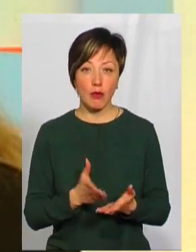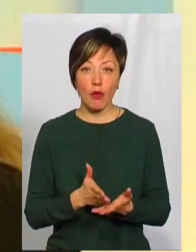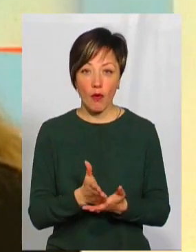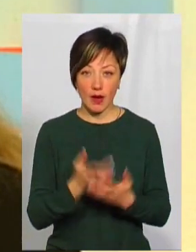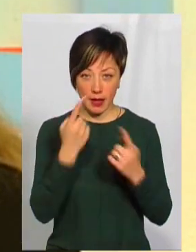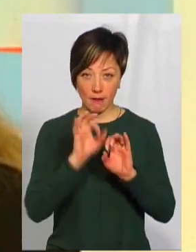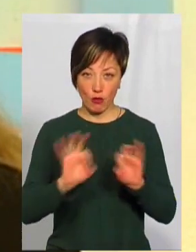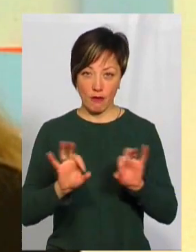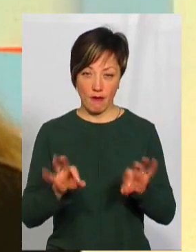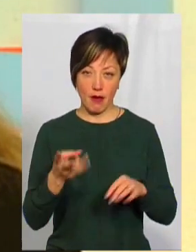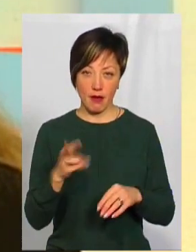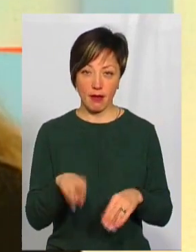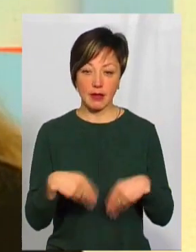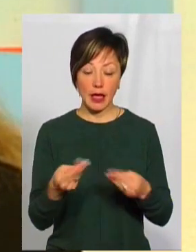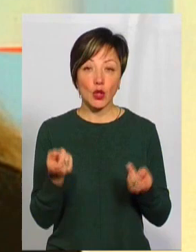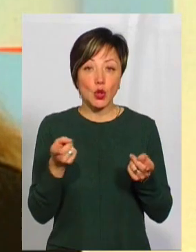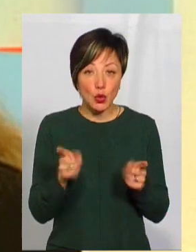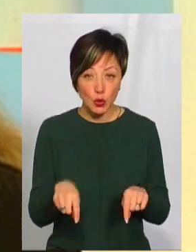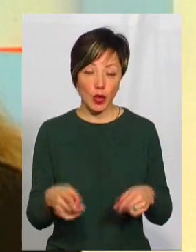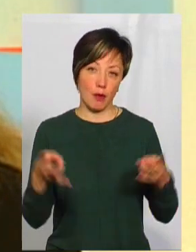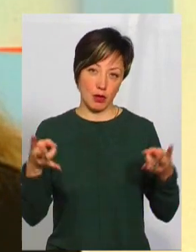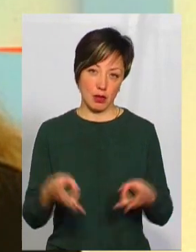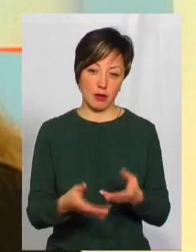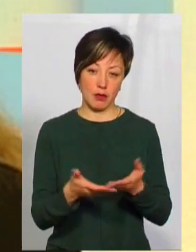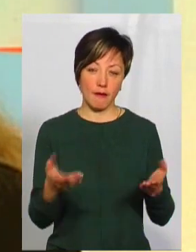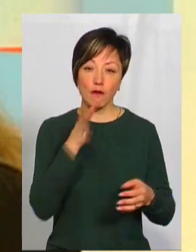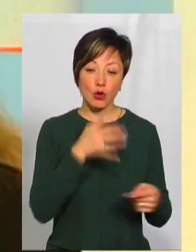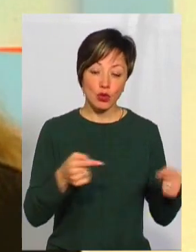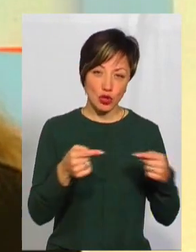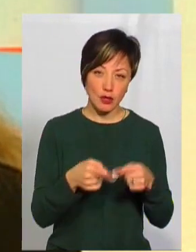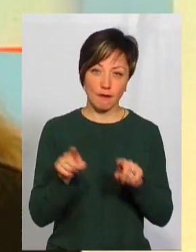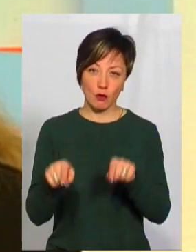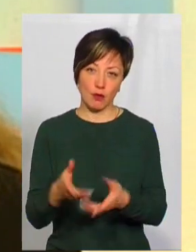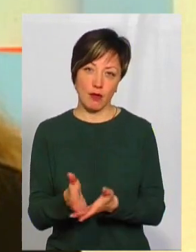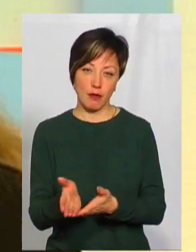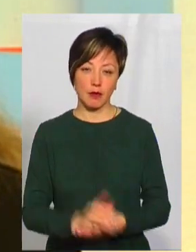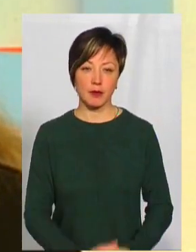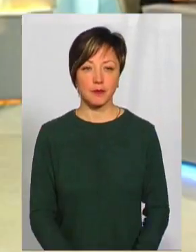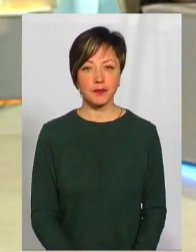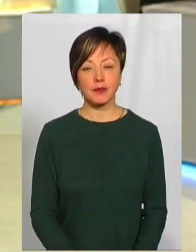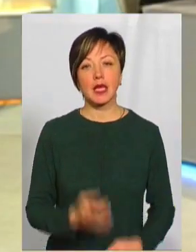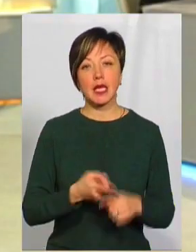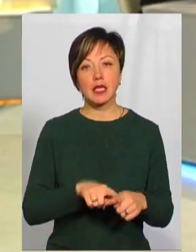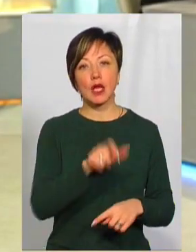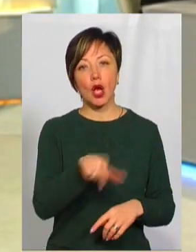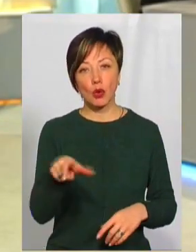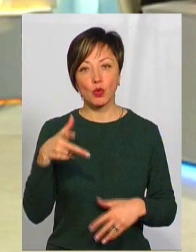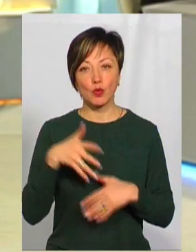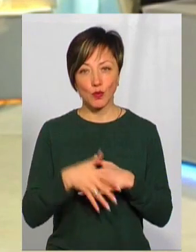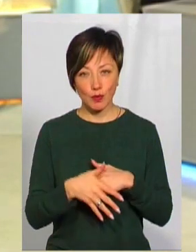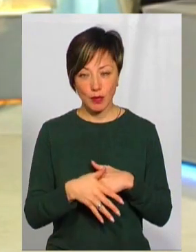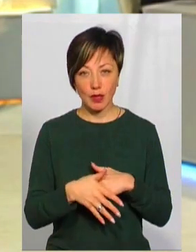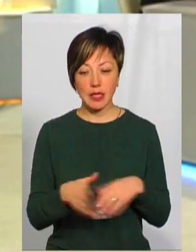профільне інформування, ми даємо ту інформацію, яка їм потрібна в той час і в тому напрямку. Це люди, які розуміють